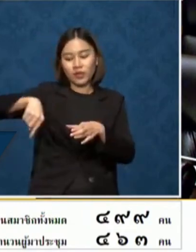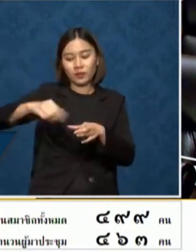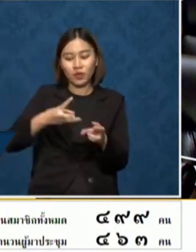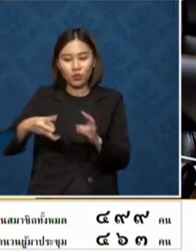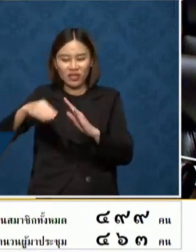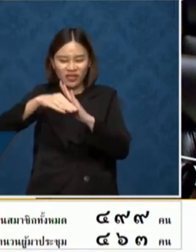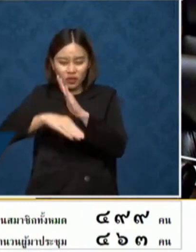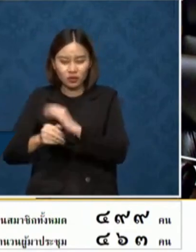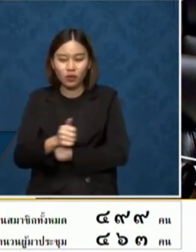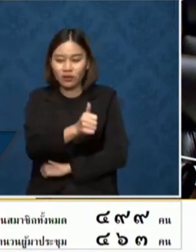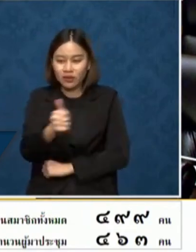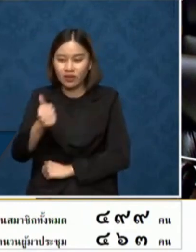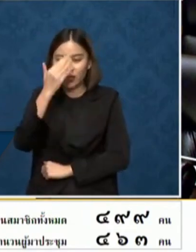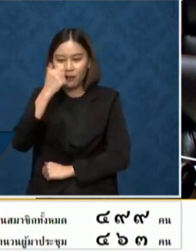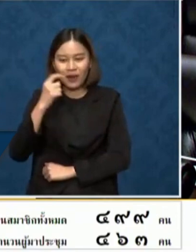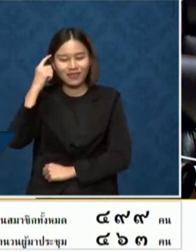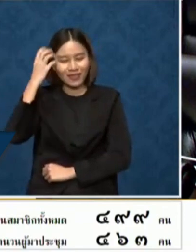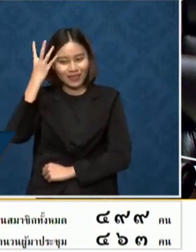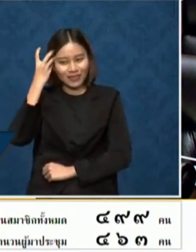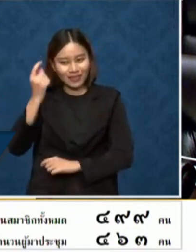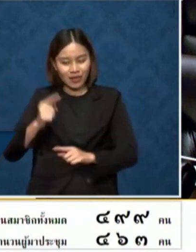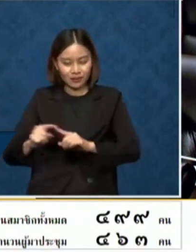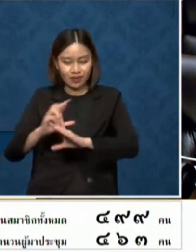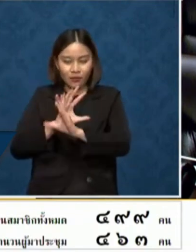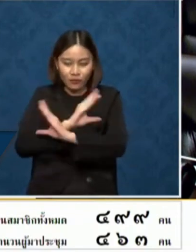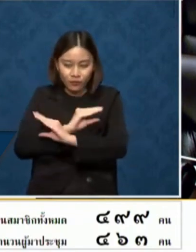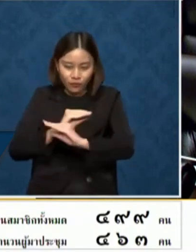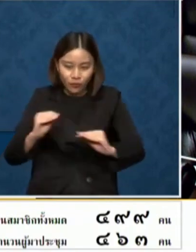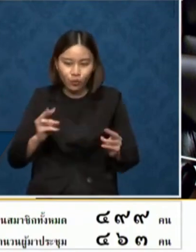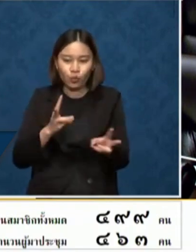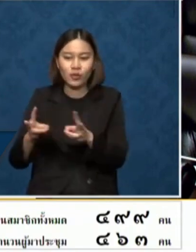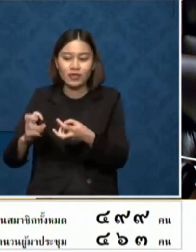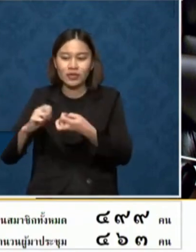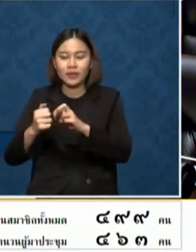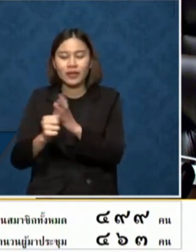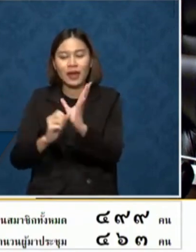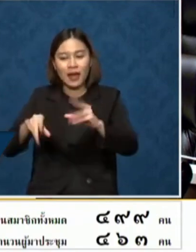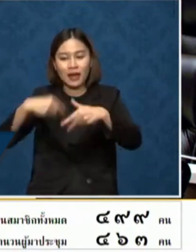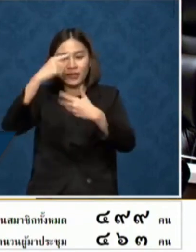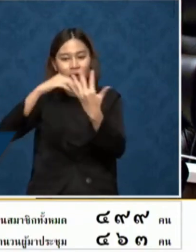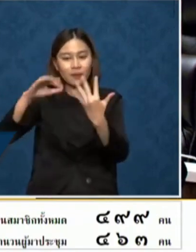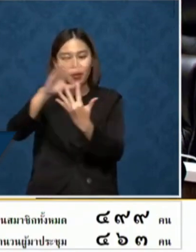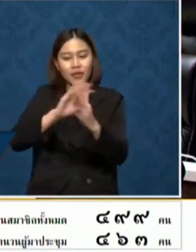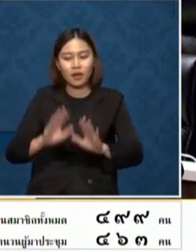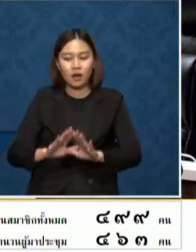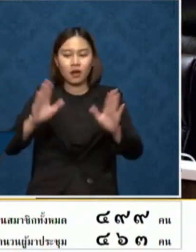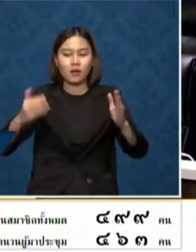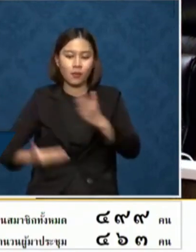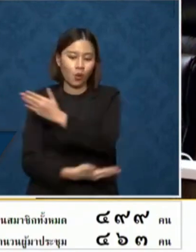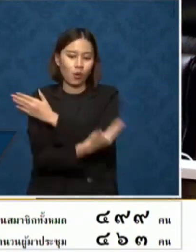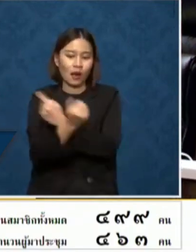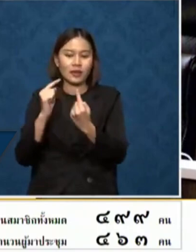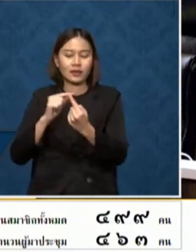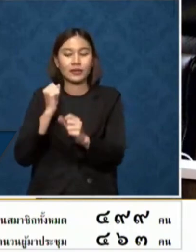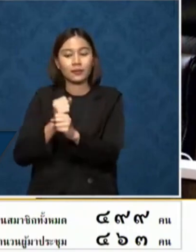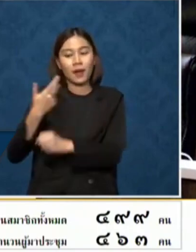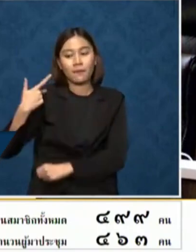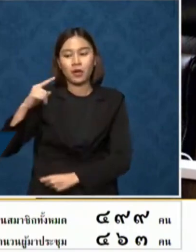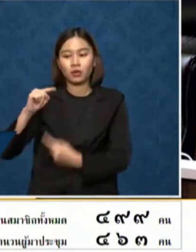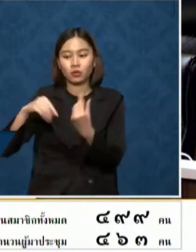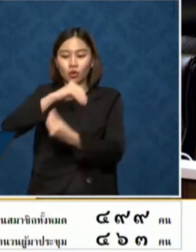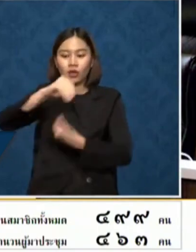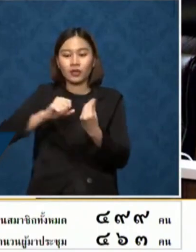ทางที่ดีเพื่อคายความกังวลใจหาทางออกให้กับประเทเิดโอกาสในการสร้างผลประโยชน์ทาง